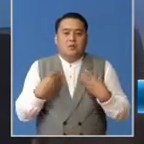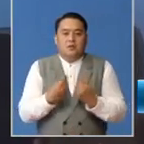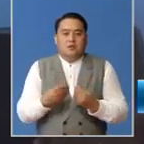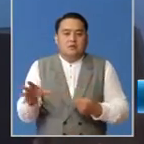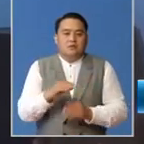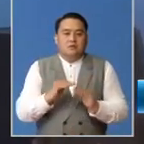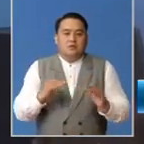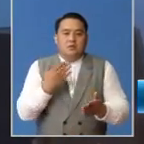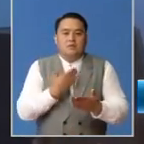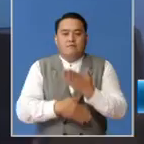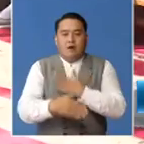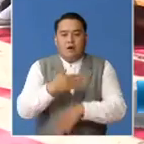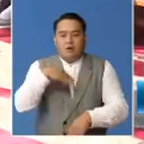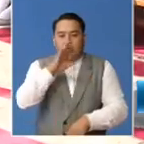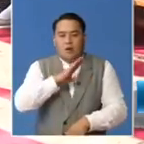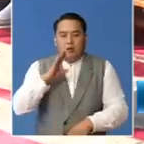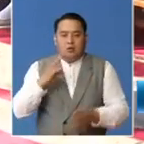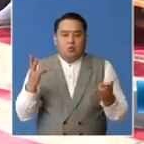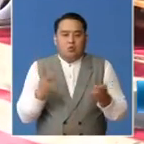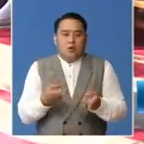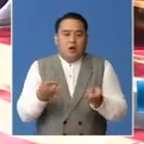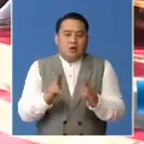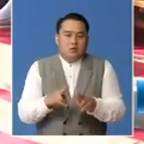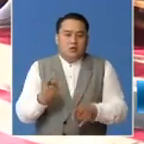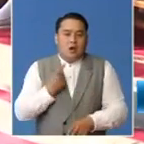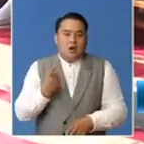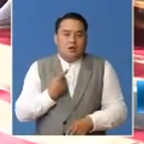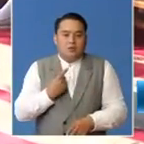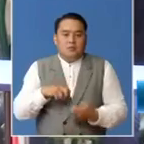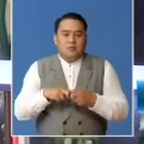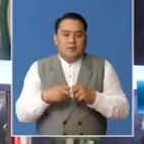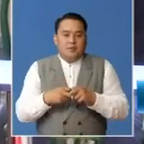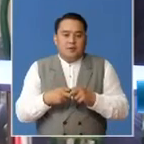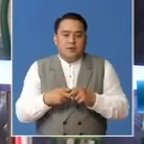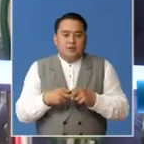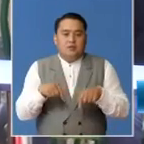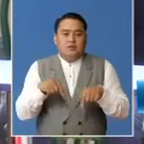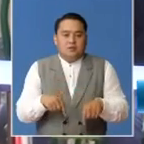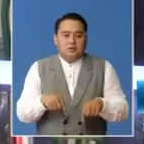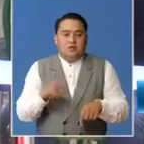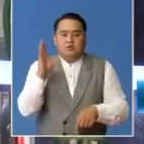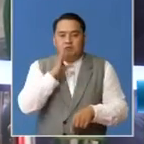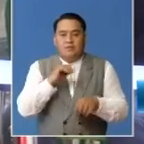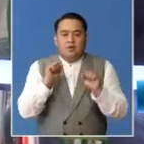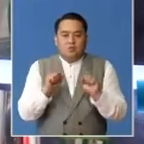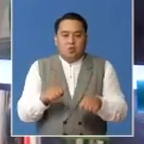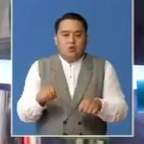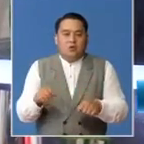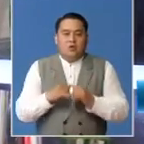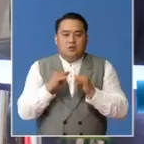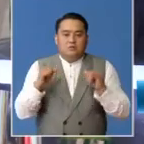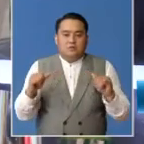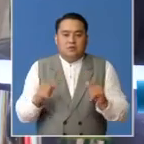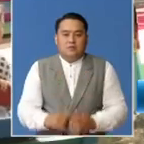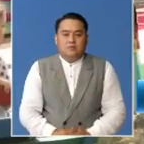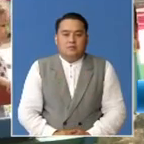зачастую детям с инвалидностью и их родителям приходится оставаться наедине со своими проблемами. Здесь же ребята имеют возможность для всестороннего